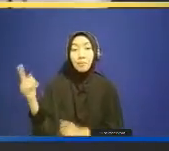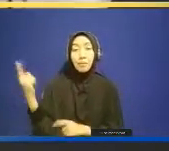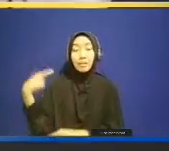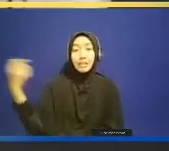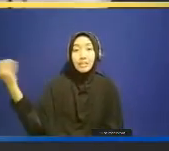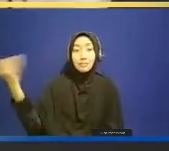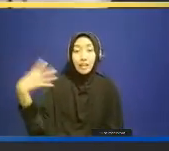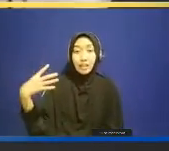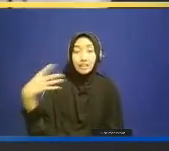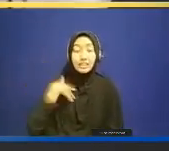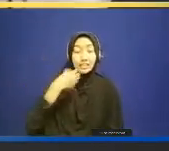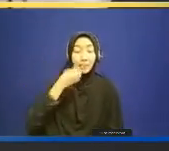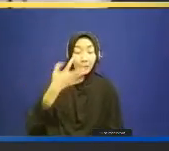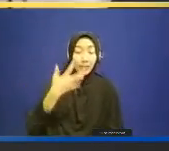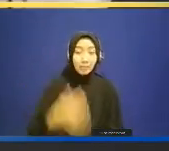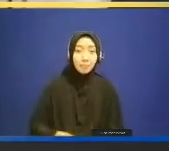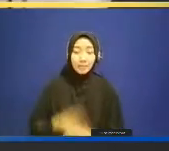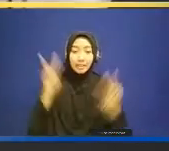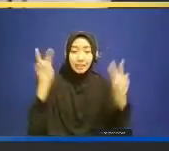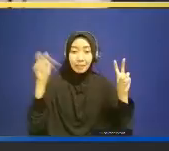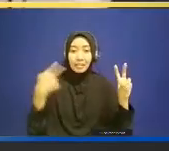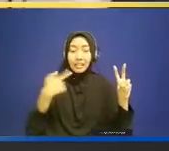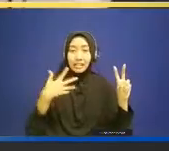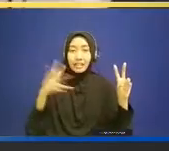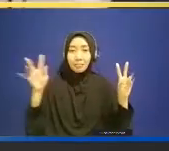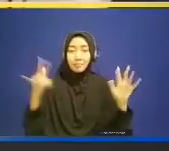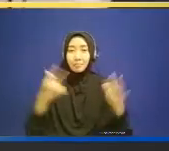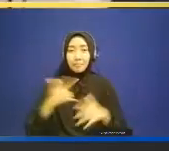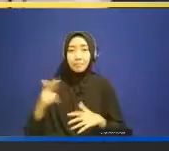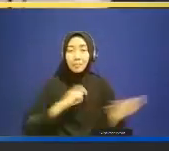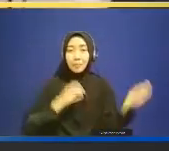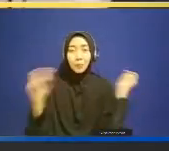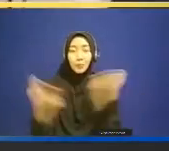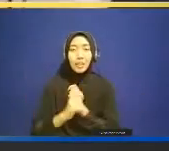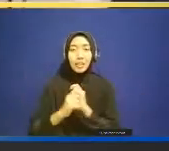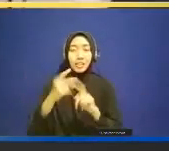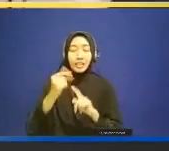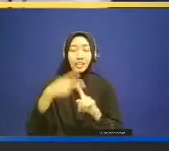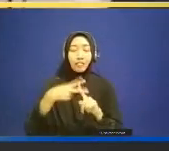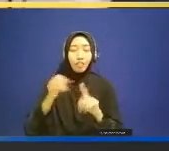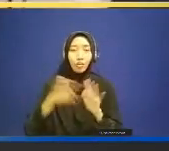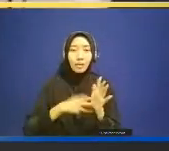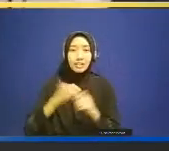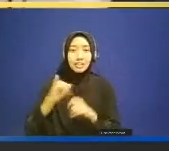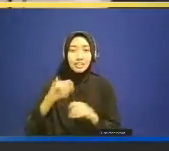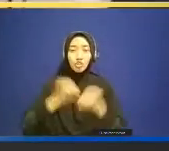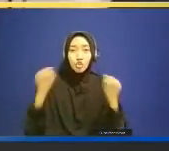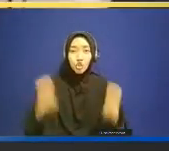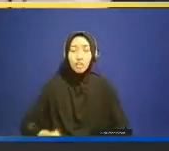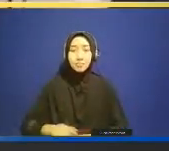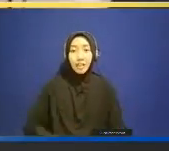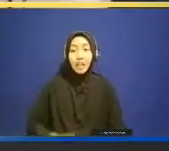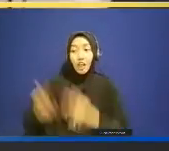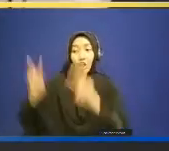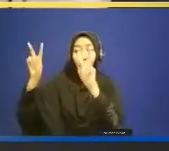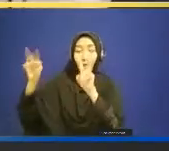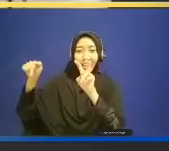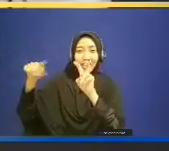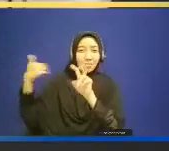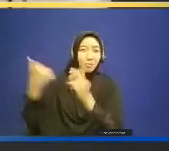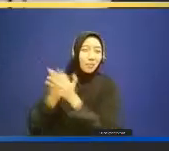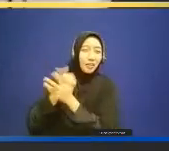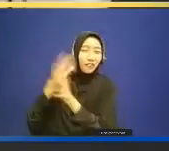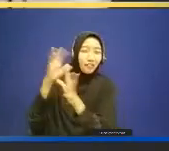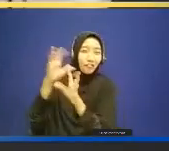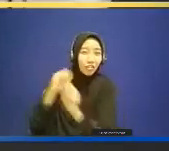katakan Tema kita adalah tetap kemudian dan Reformasi struktural dalam konteks itu sebenarnya